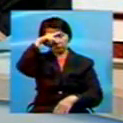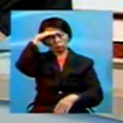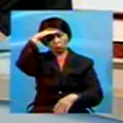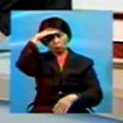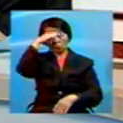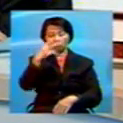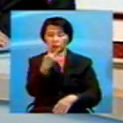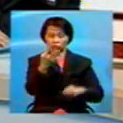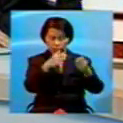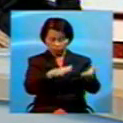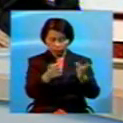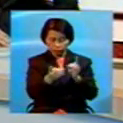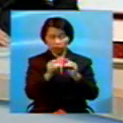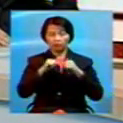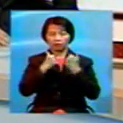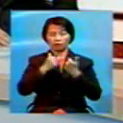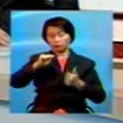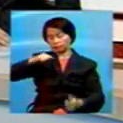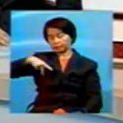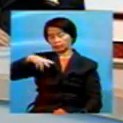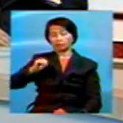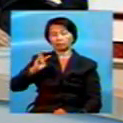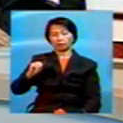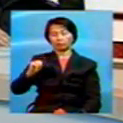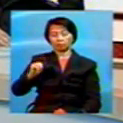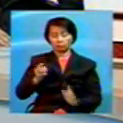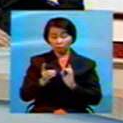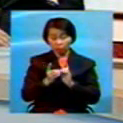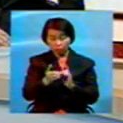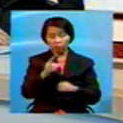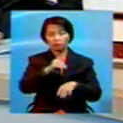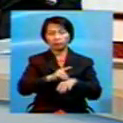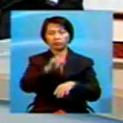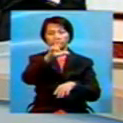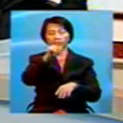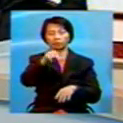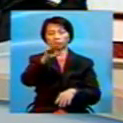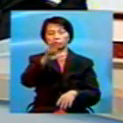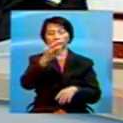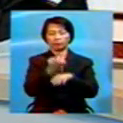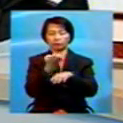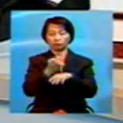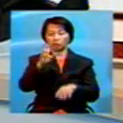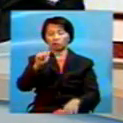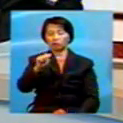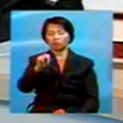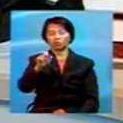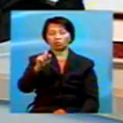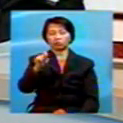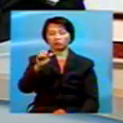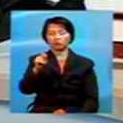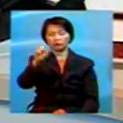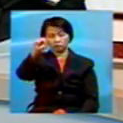kedua-dua mayat ditemui agensi pengatkuasa maritim Malaysia apmm di 3.5 batu notika dari